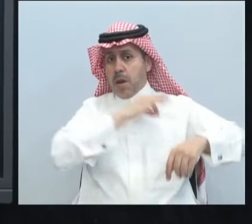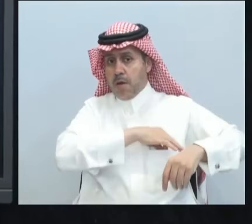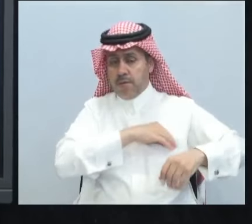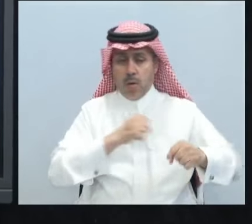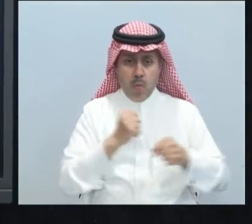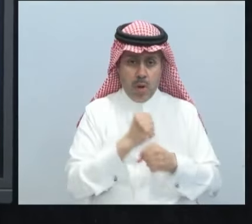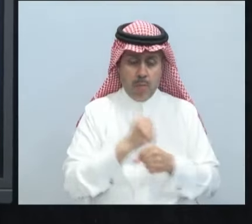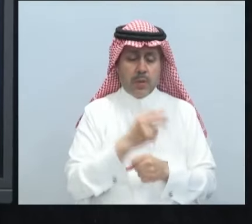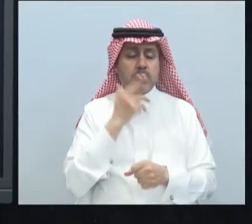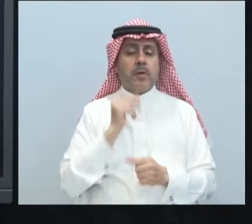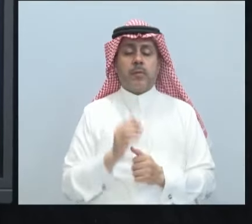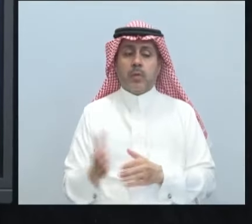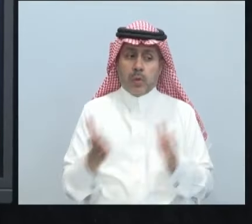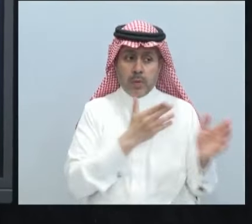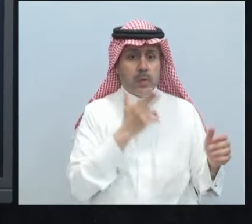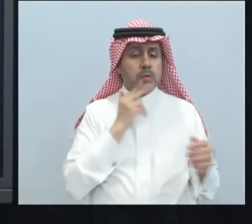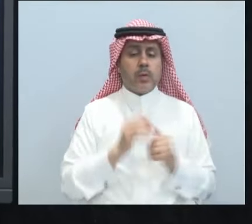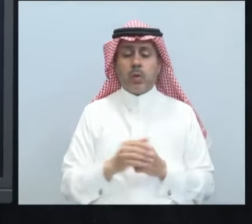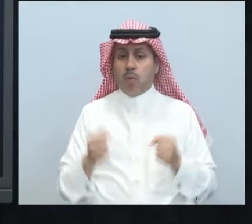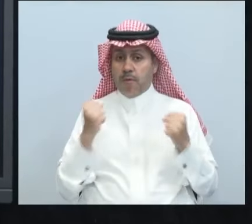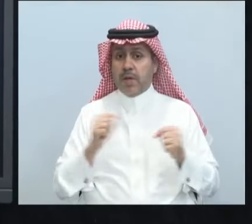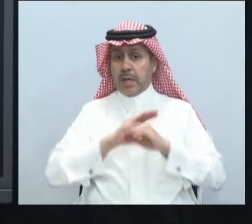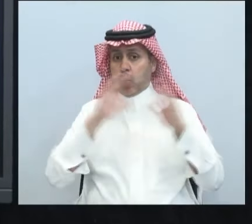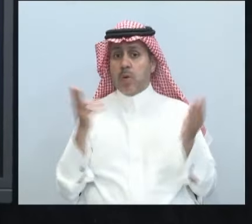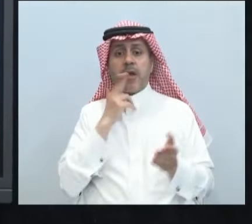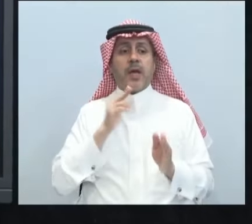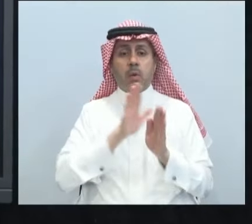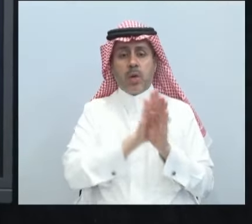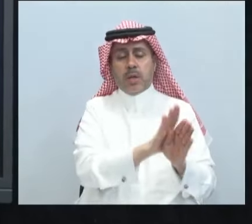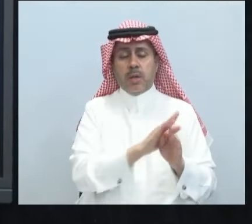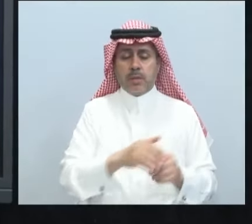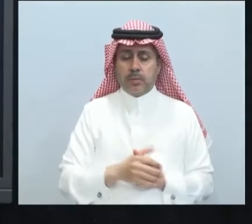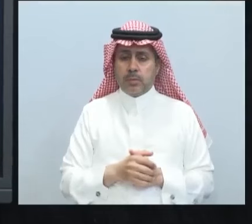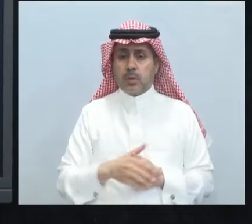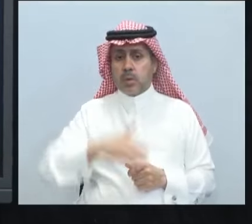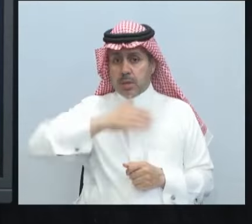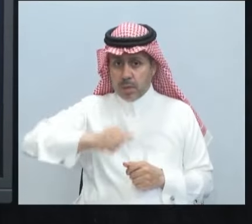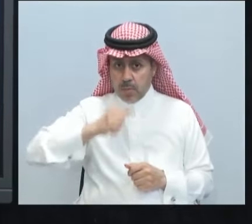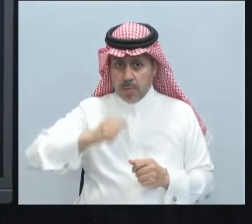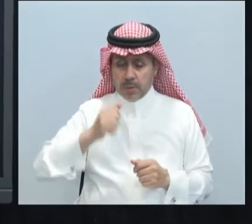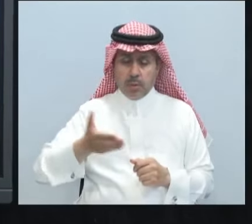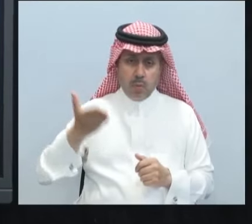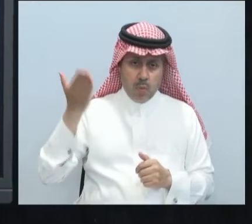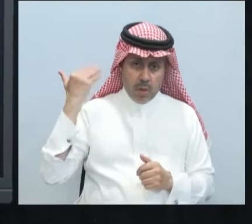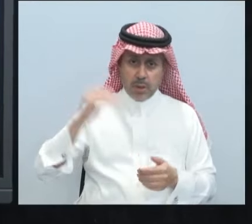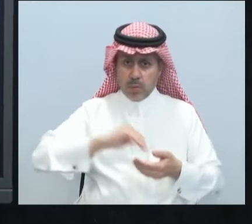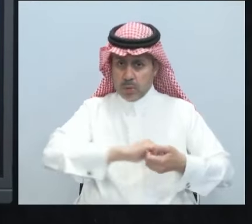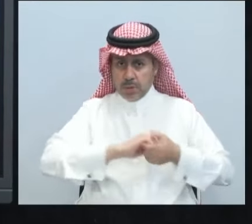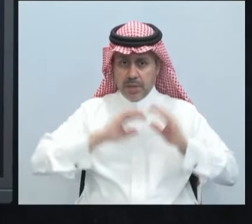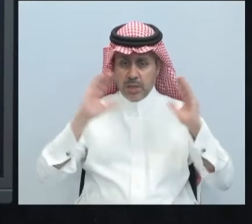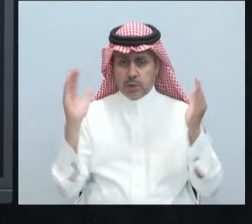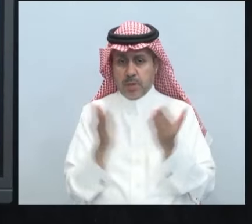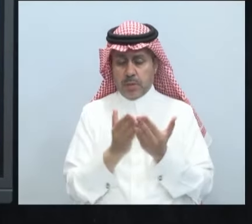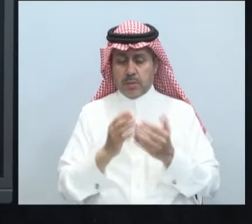والعمل الصالح وان يلهمنا رشدنا وان يوفقنا لكل خير ويعيننا عليه وصلى الله على نبينا محمد واله